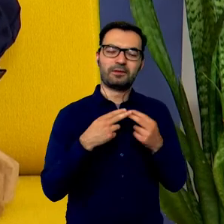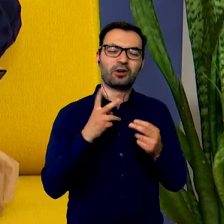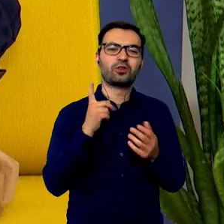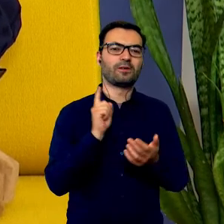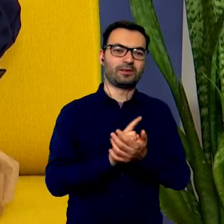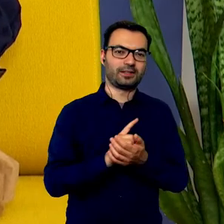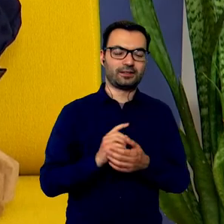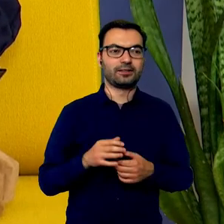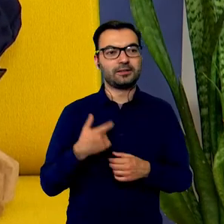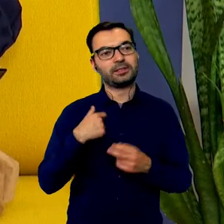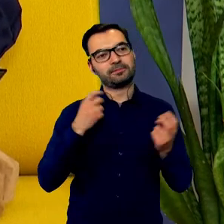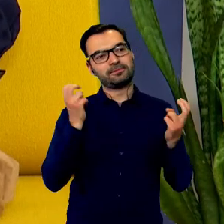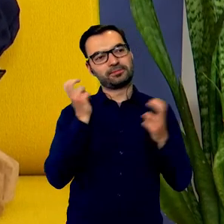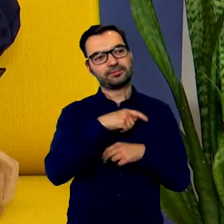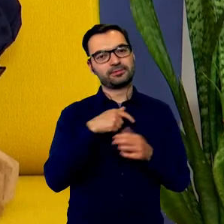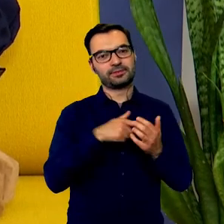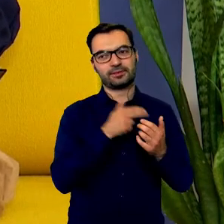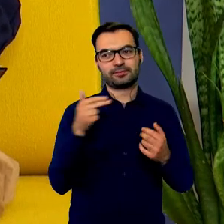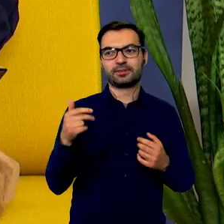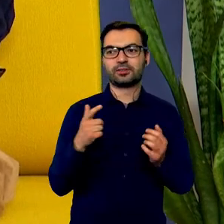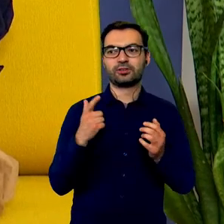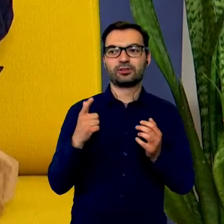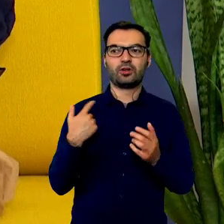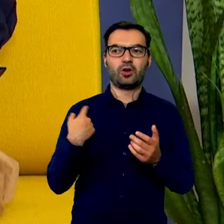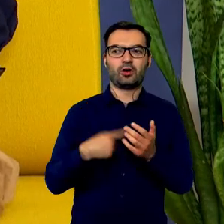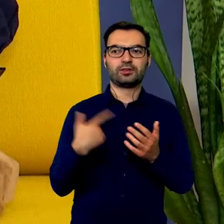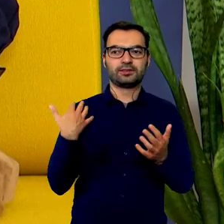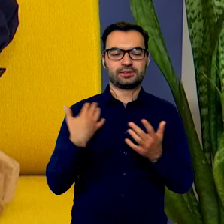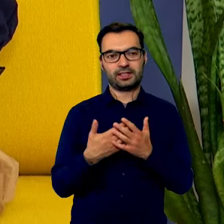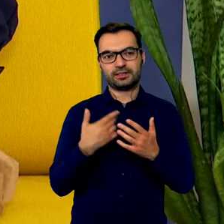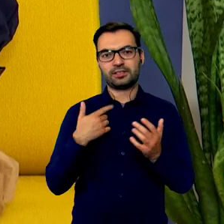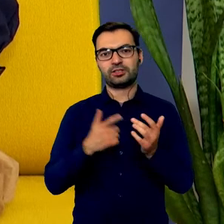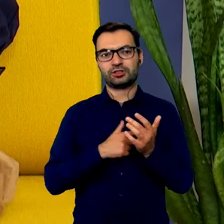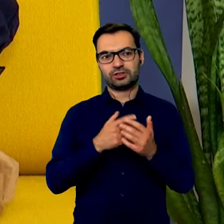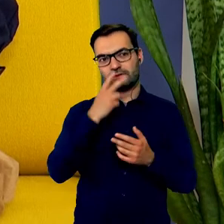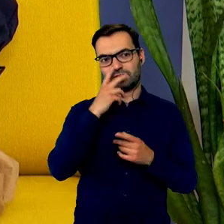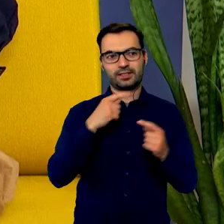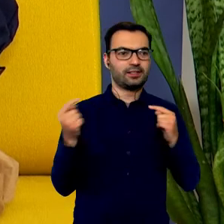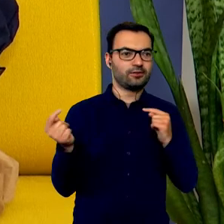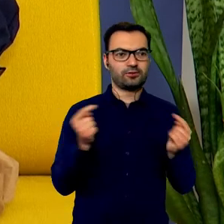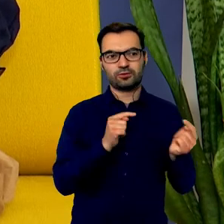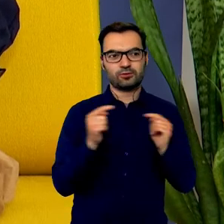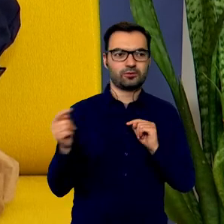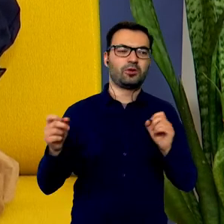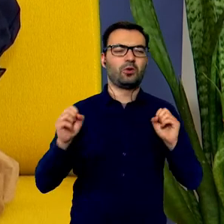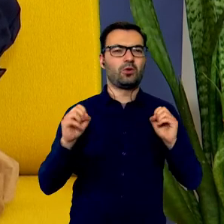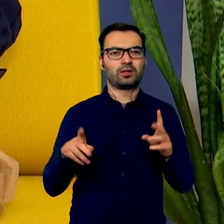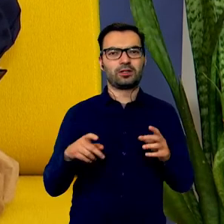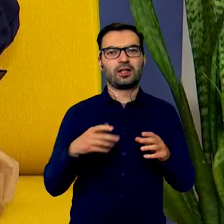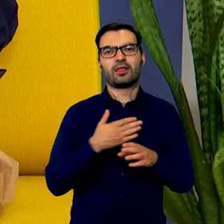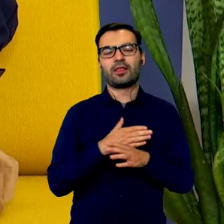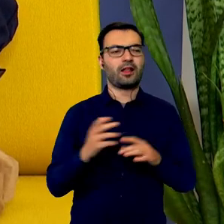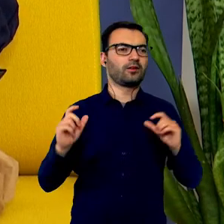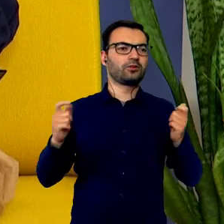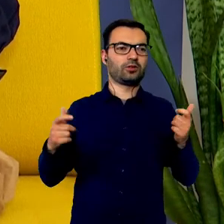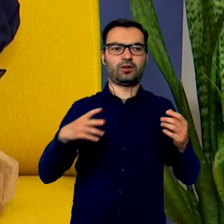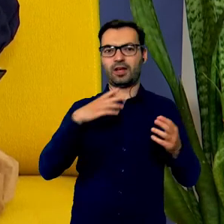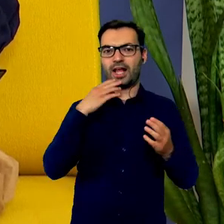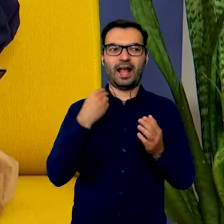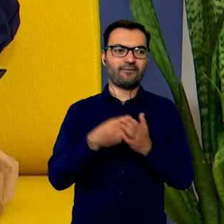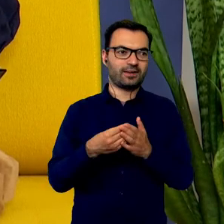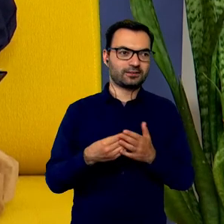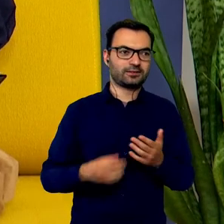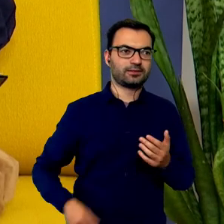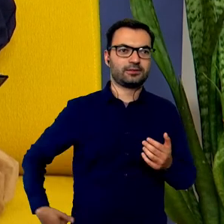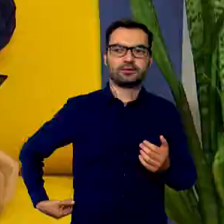formacja. Bardzo mnie to interesuje, bo ostatnio coraz częściej trafiam na takie dyskusje właśnie. Próbę namysłu, co będzie dalej? Rewanż?